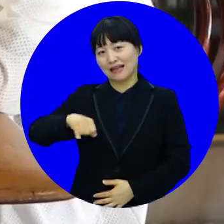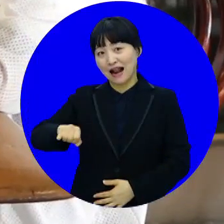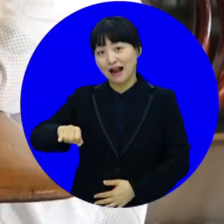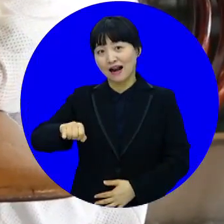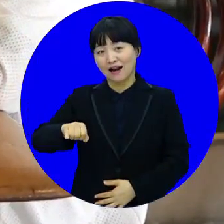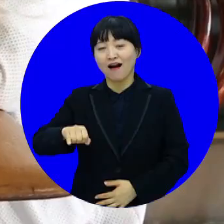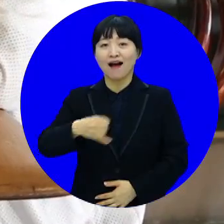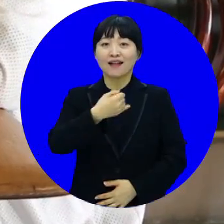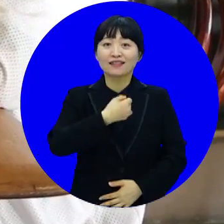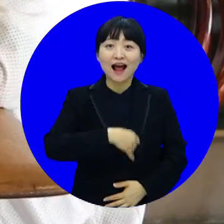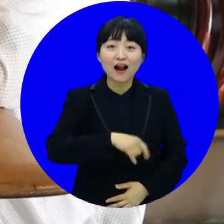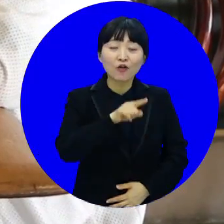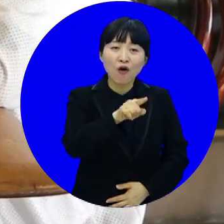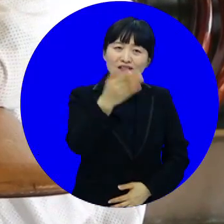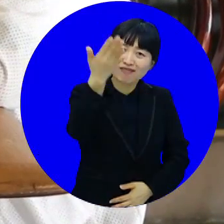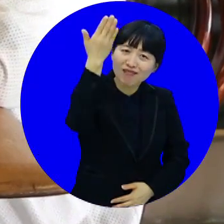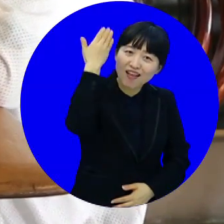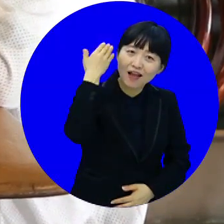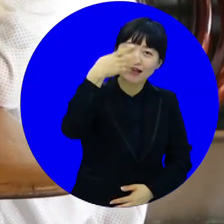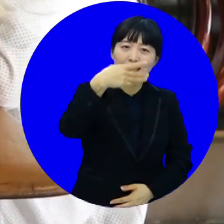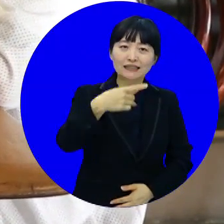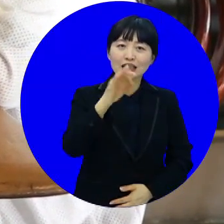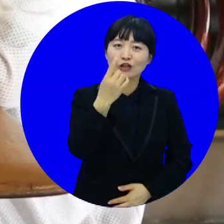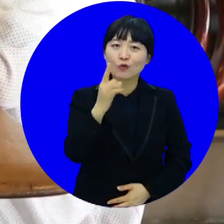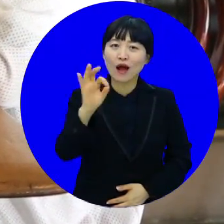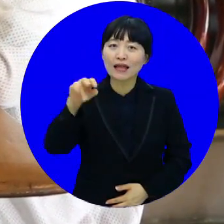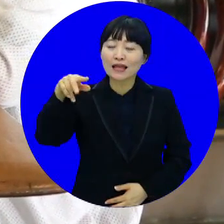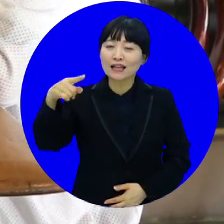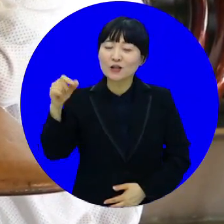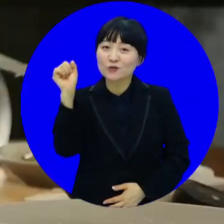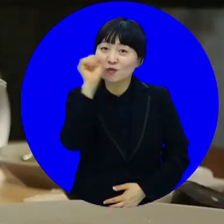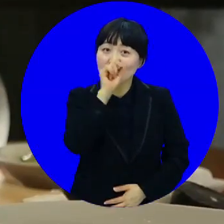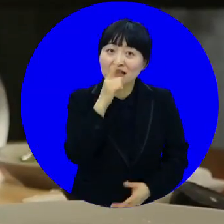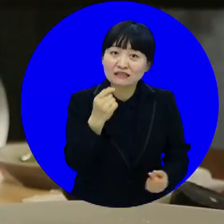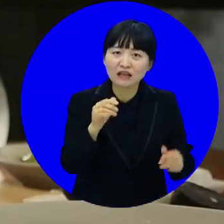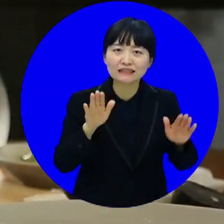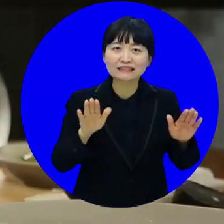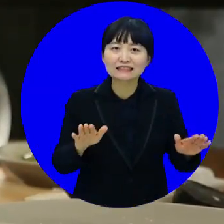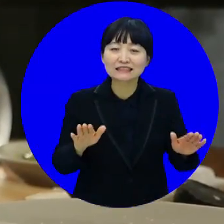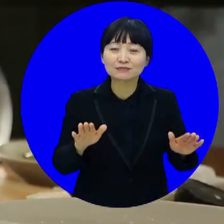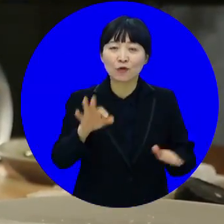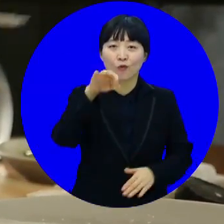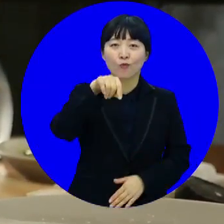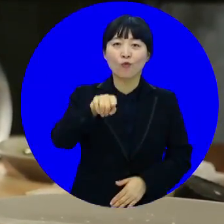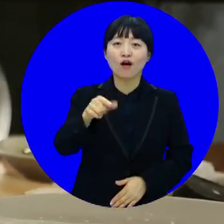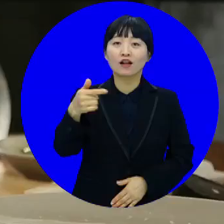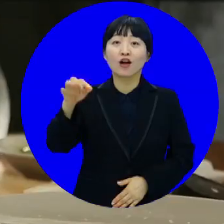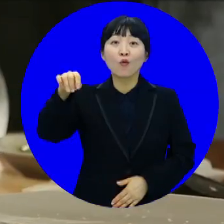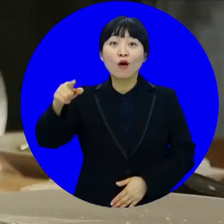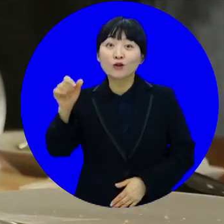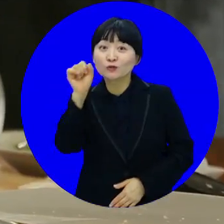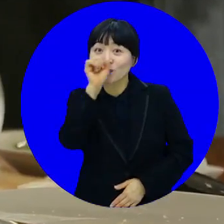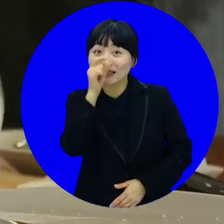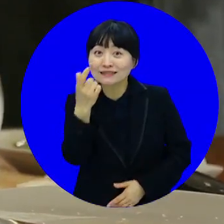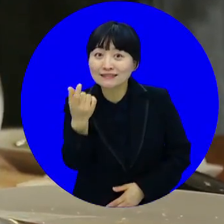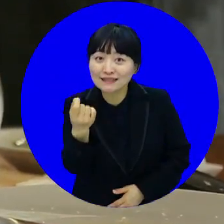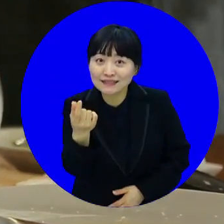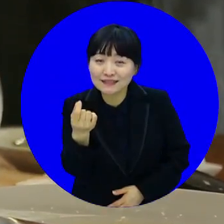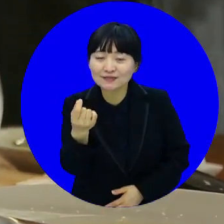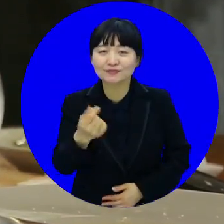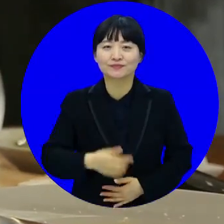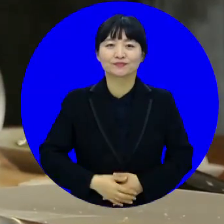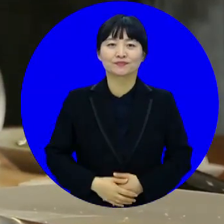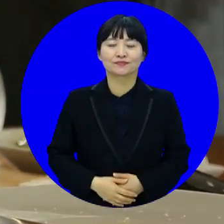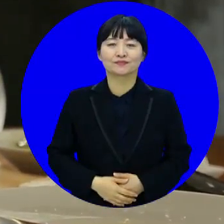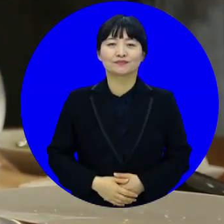예린아, 너 예전에 트와이스 좋아했었지? 그런데 지금 원어 좋아하고 있는 거지? 그 원어 애들이 이런 거 부르는 거 맞지? 오늘